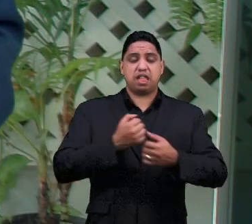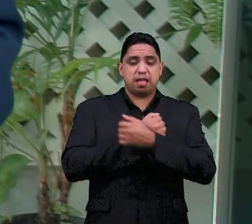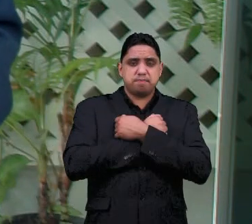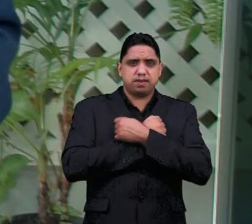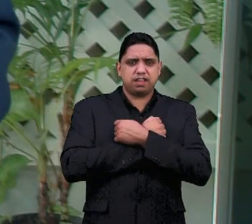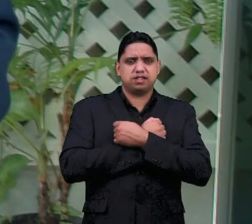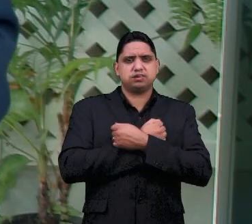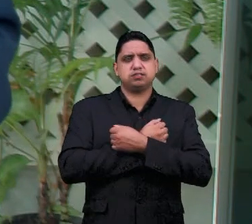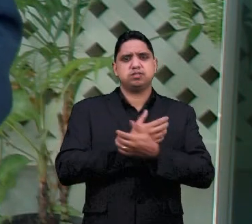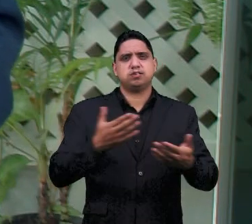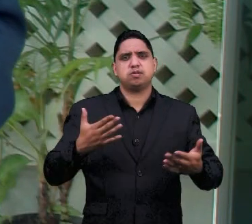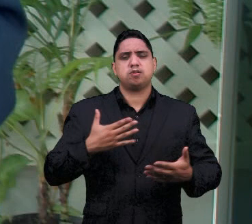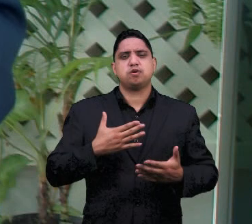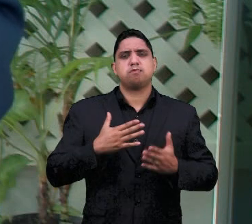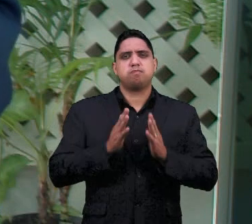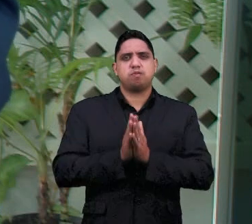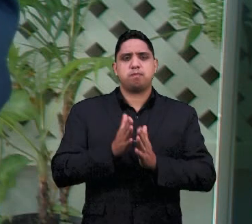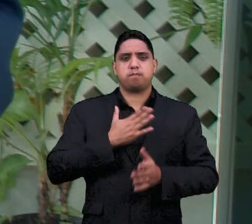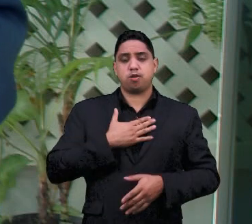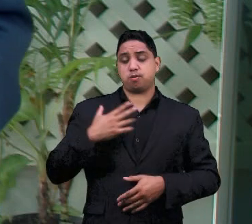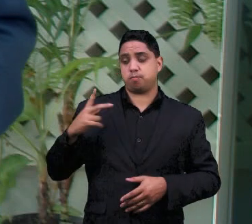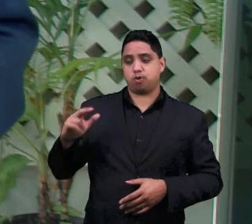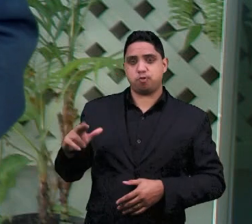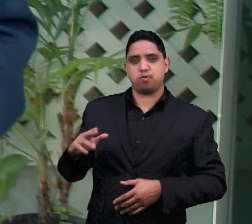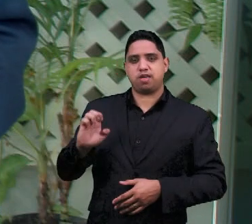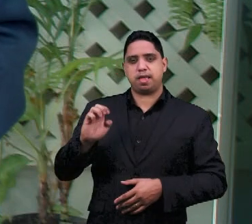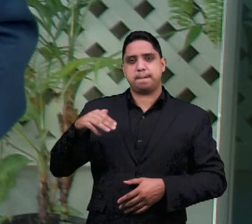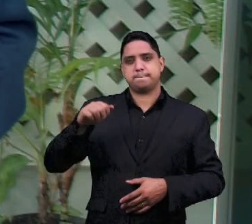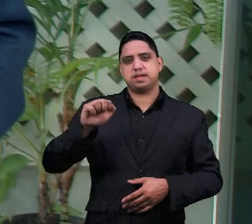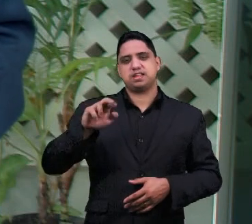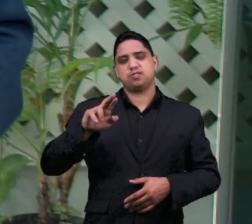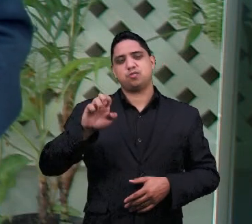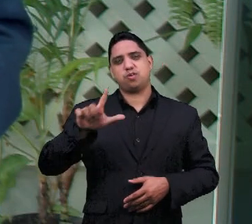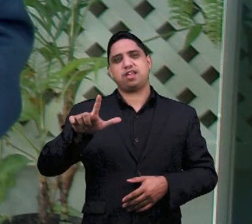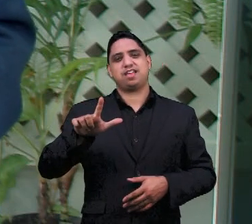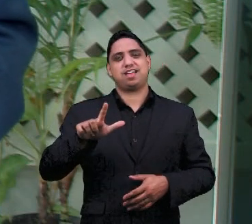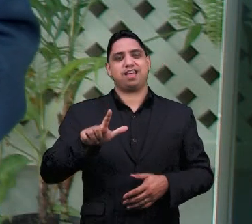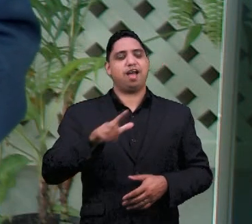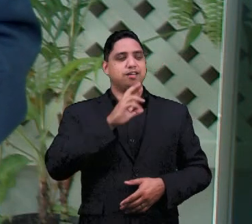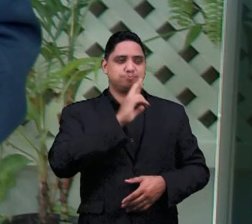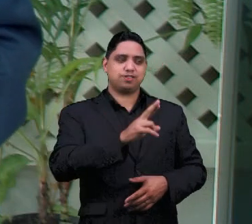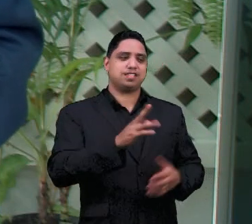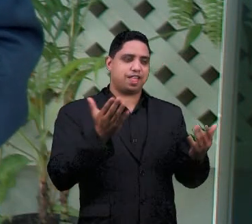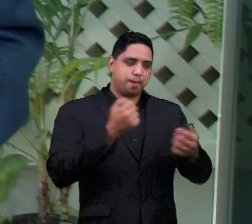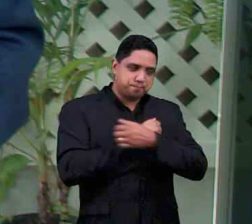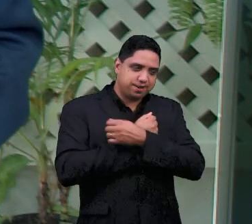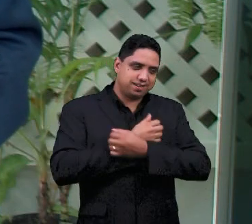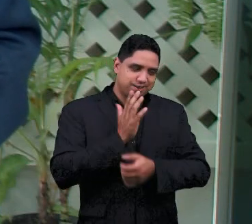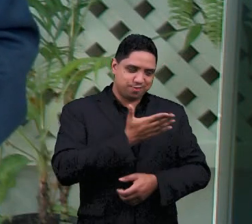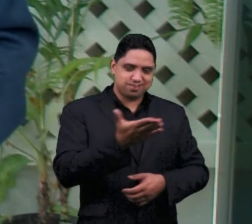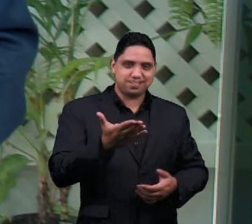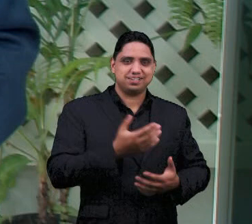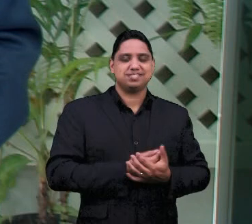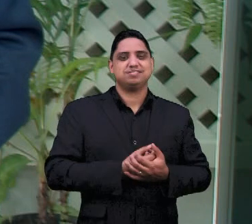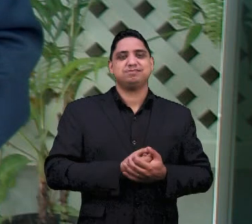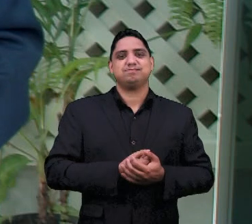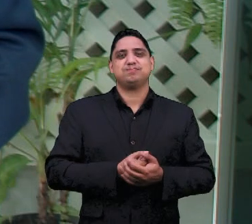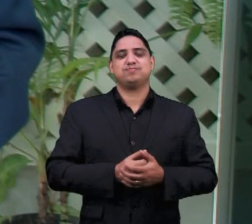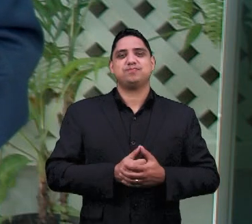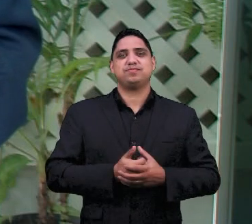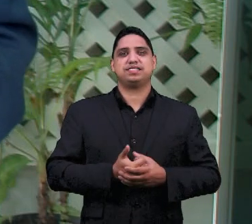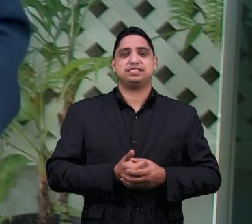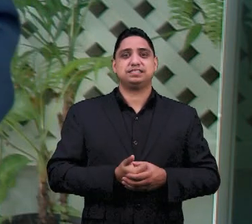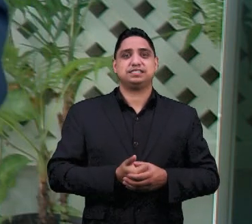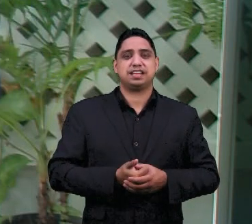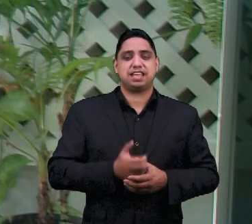Et je remercie Dieu. J'envoie donc des salutations de moi et de mon frère